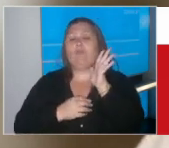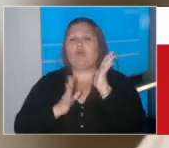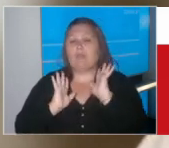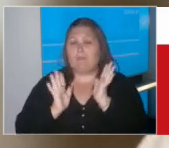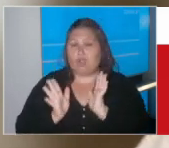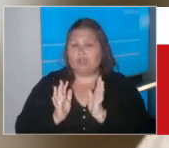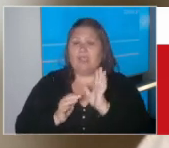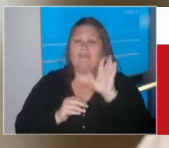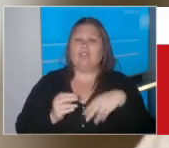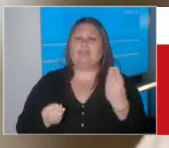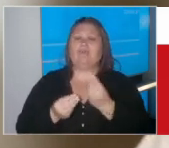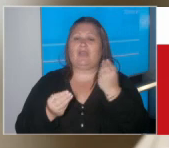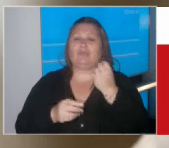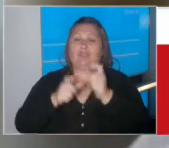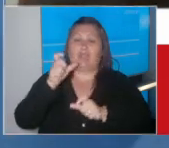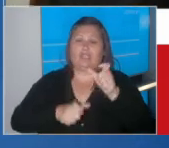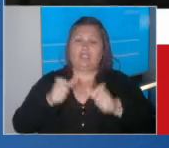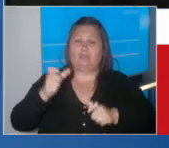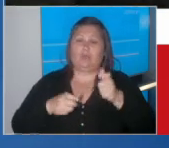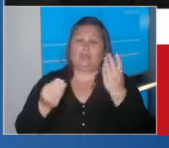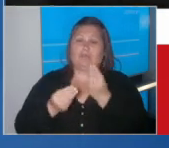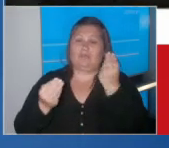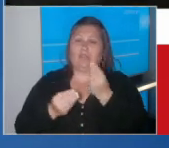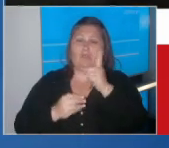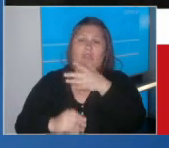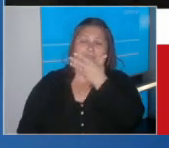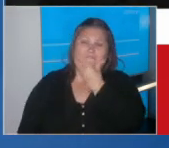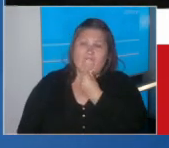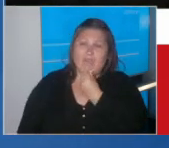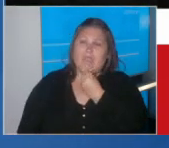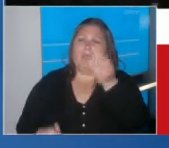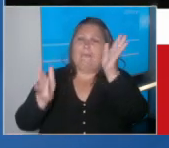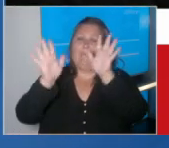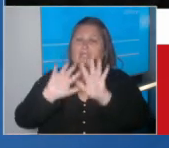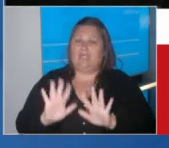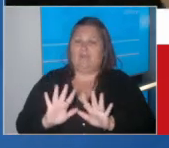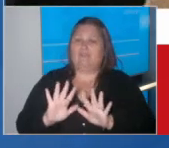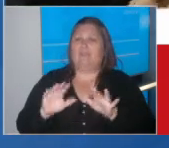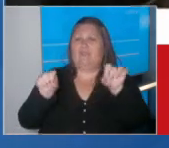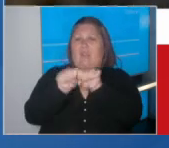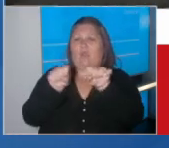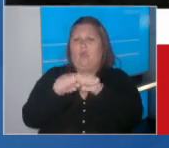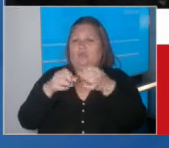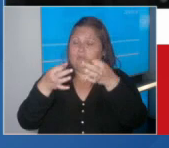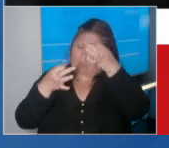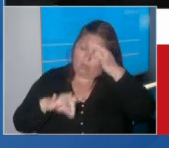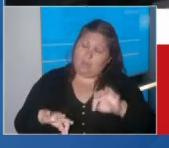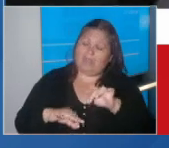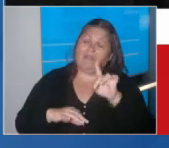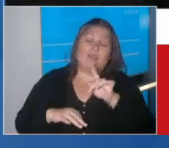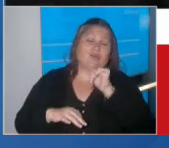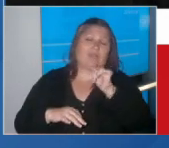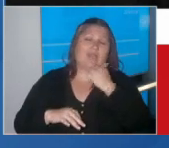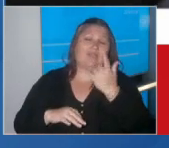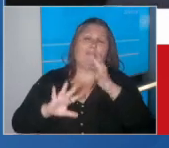אנשים שעושים דברים לא יפים מהמקפצה, זה טלוויזיה ושעה מכובדת וערוץ מכובד, אז אני לא רוצה להגיד מה, אבל